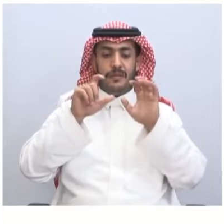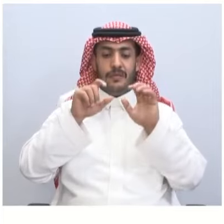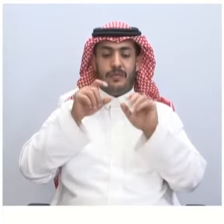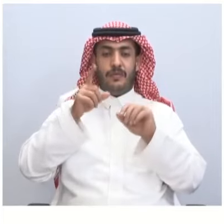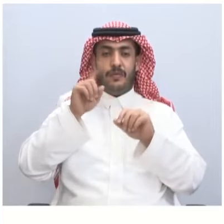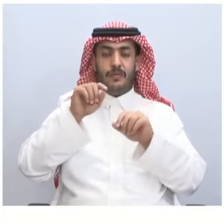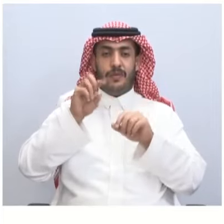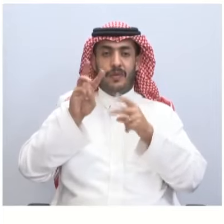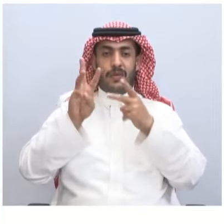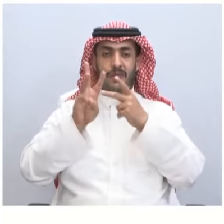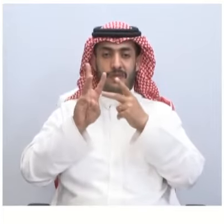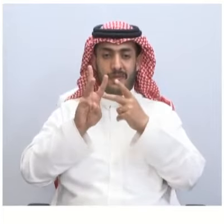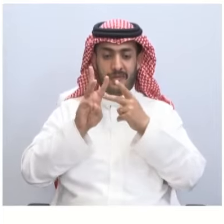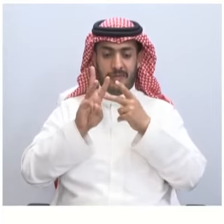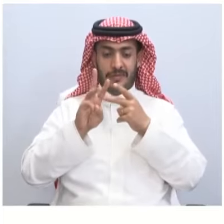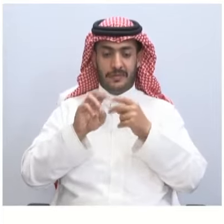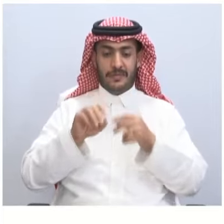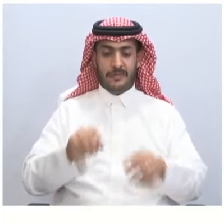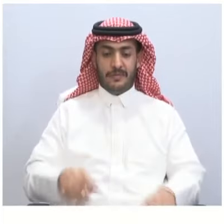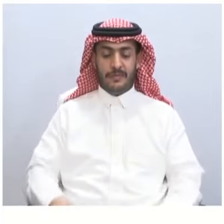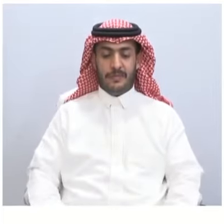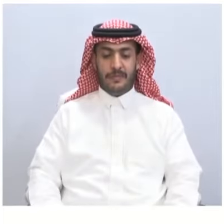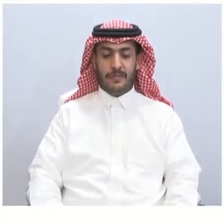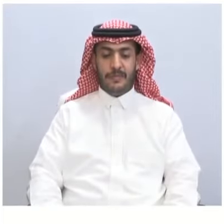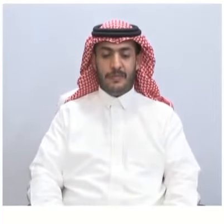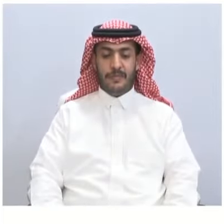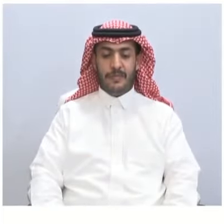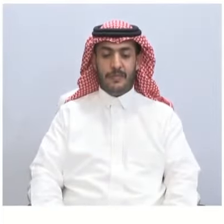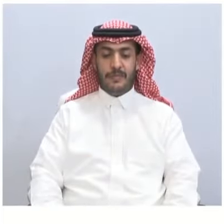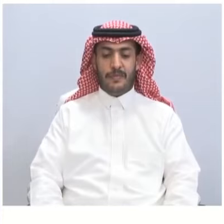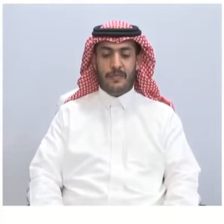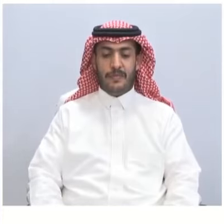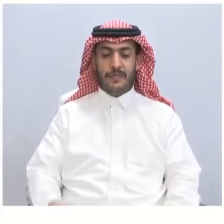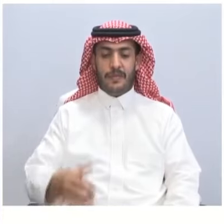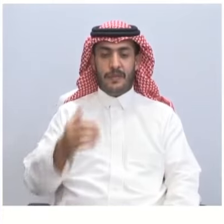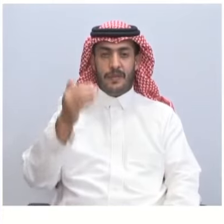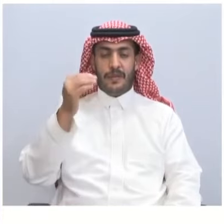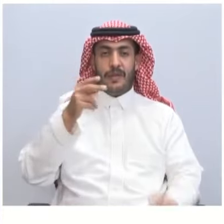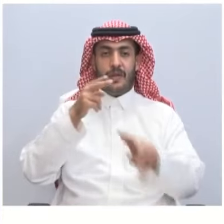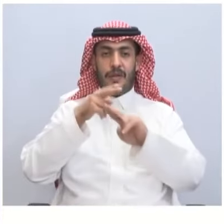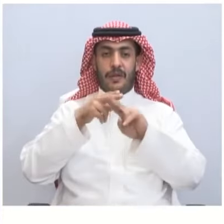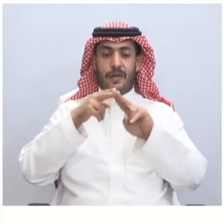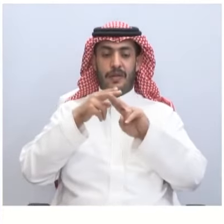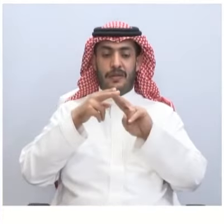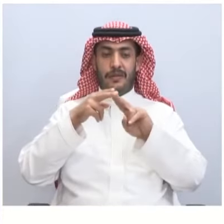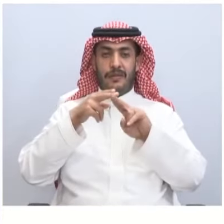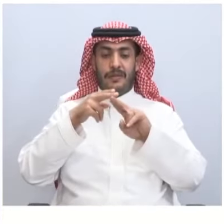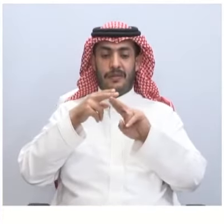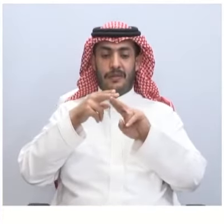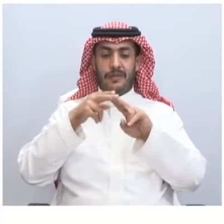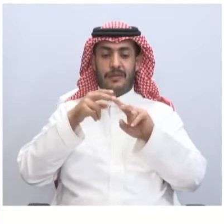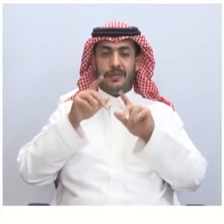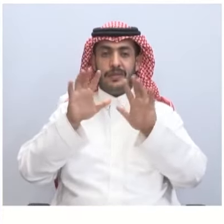71 و33 كيل متر مربع الكويت